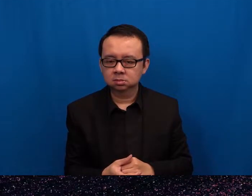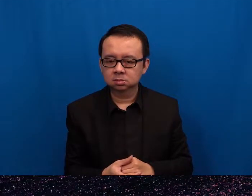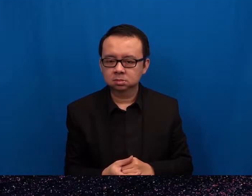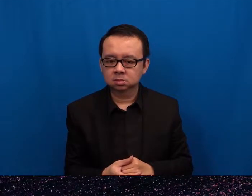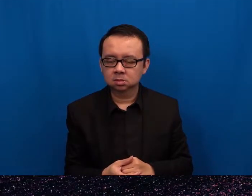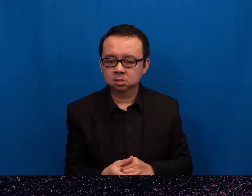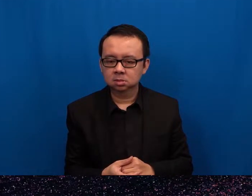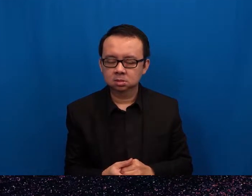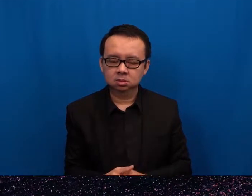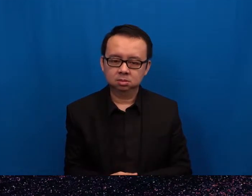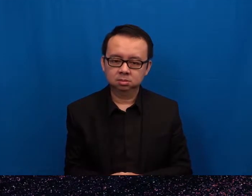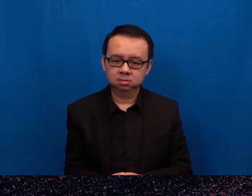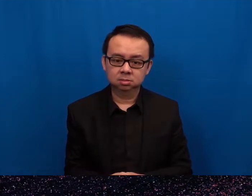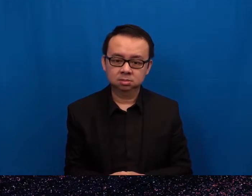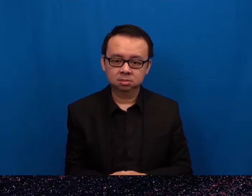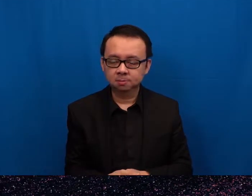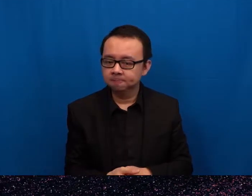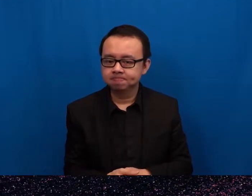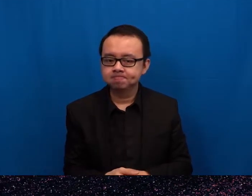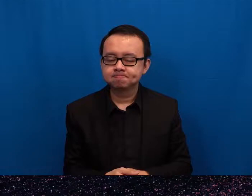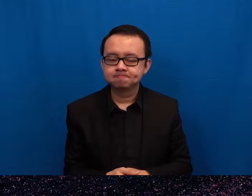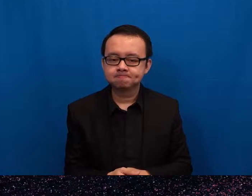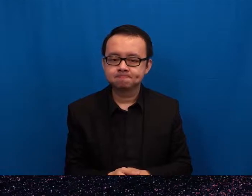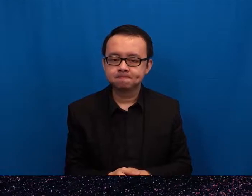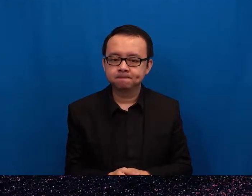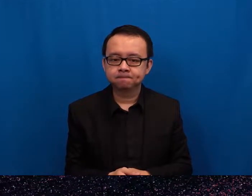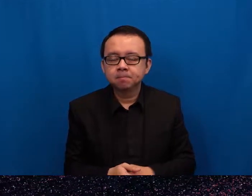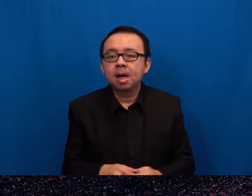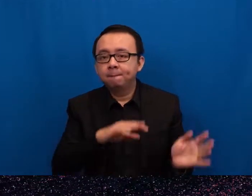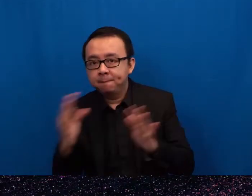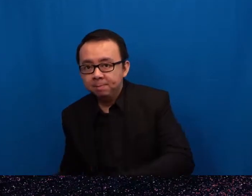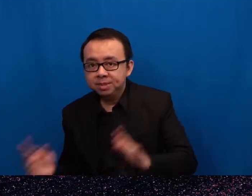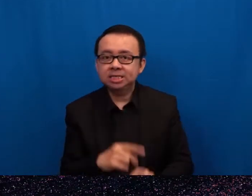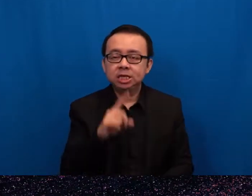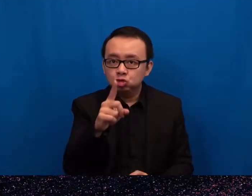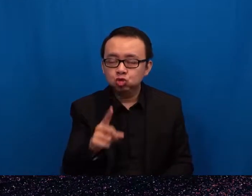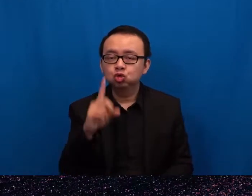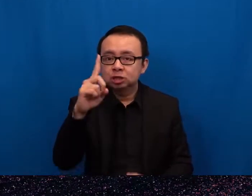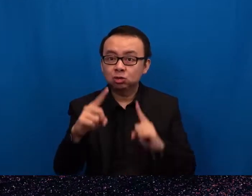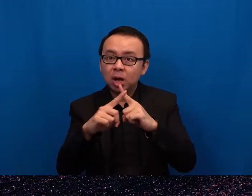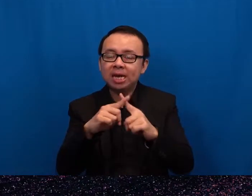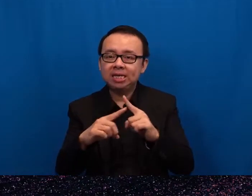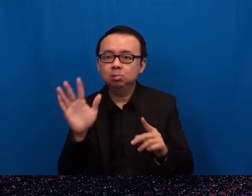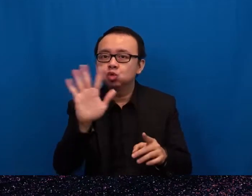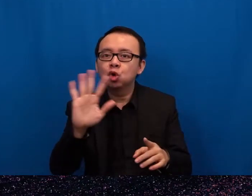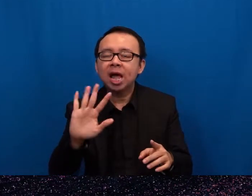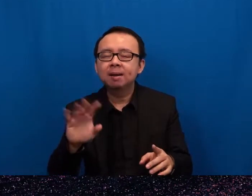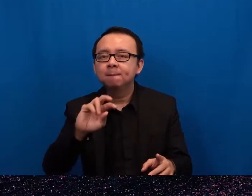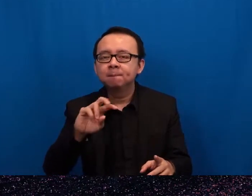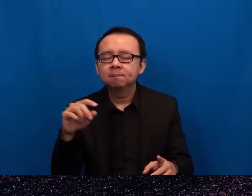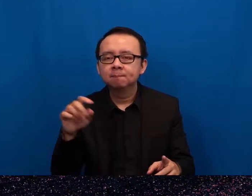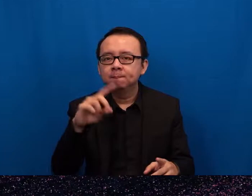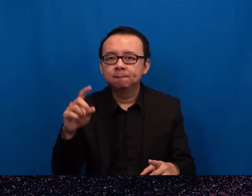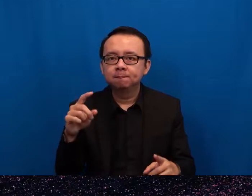berkali-kali. Ada perkecualian orang-orang yang dulu nggak ngerti, lalu dibaptis tapi dia nggak pernah ngalami pertobatan, ya sudah. Kali ini kita